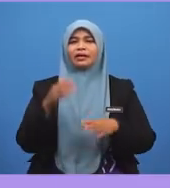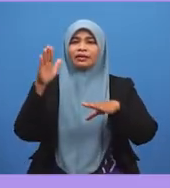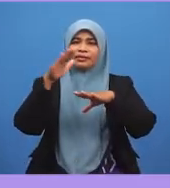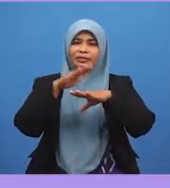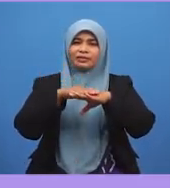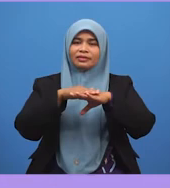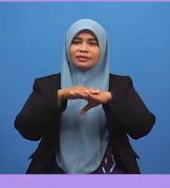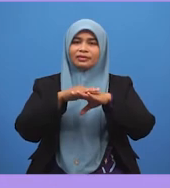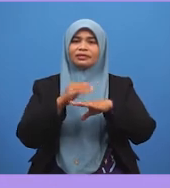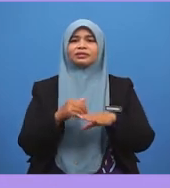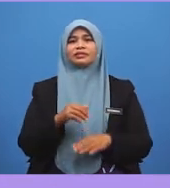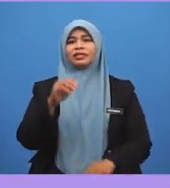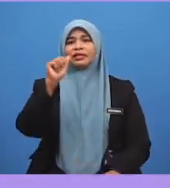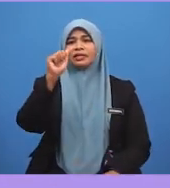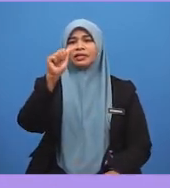atas,